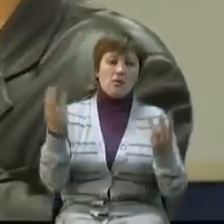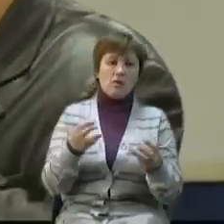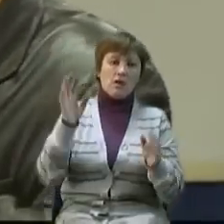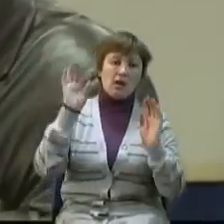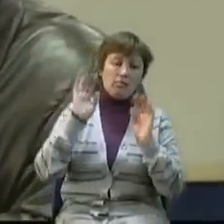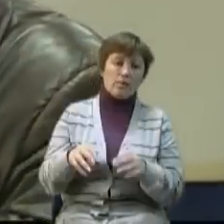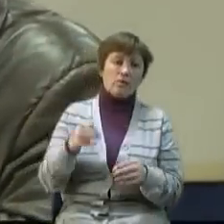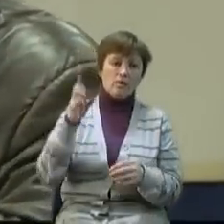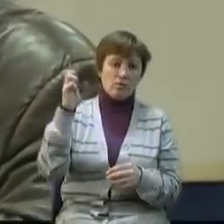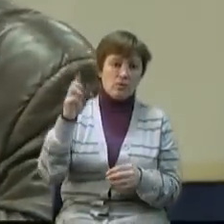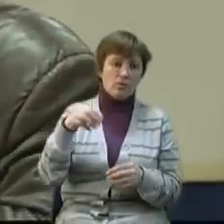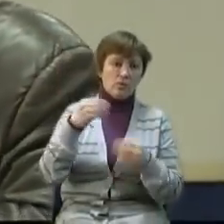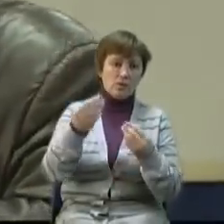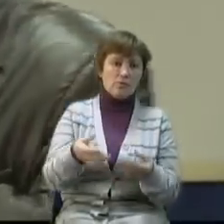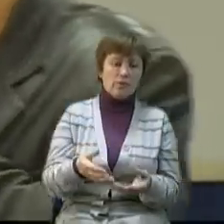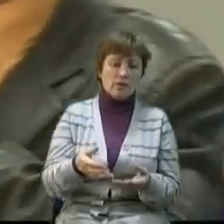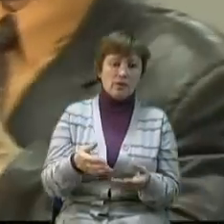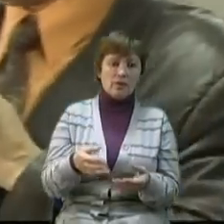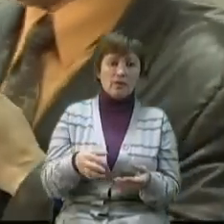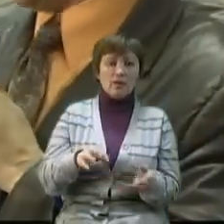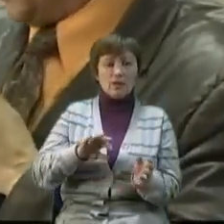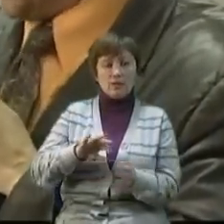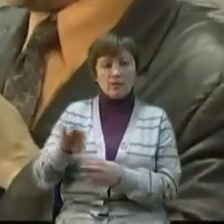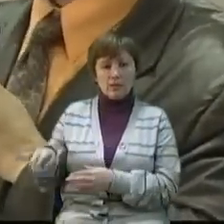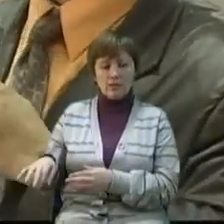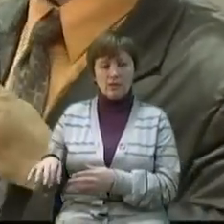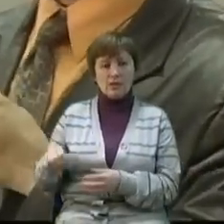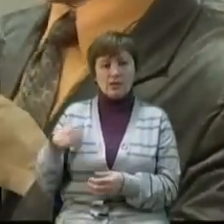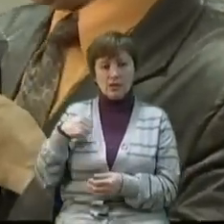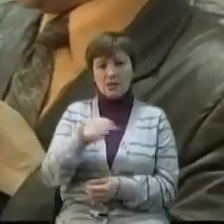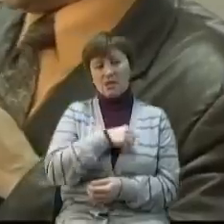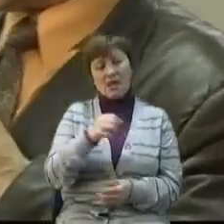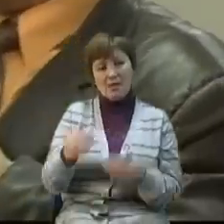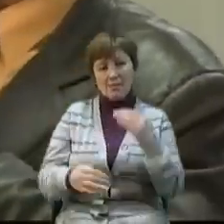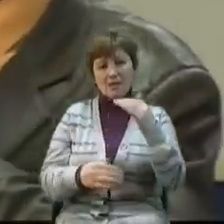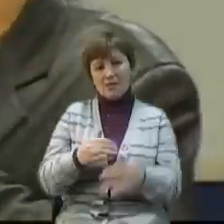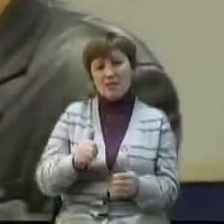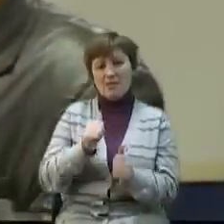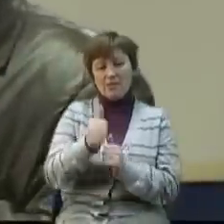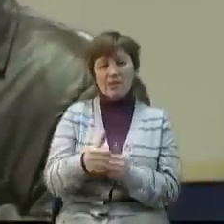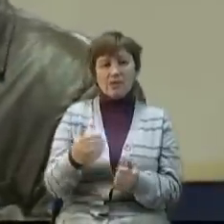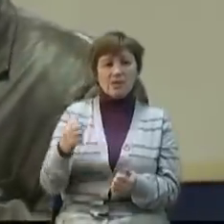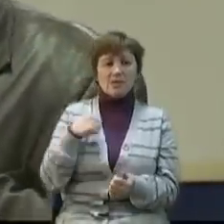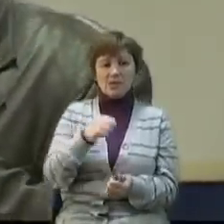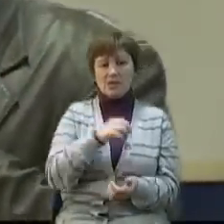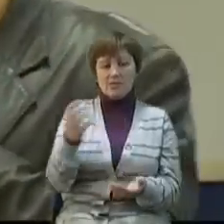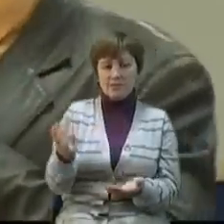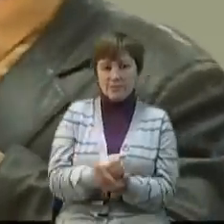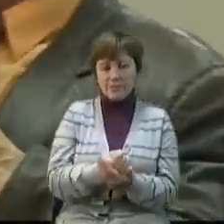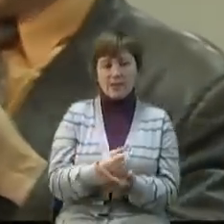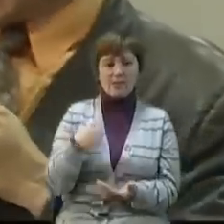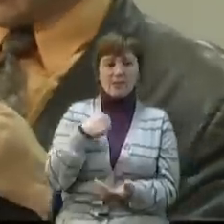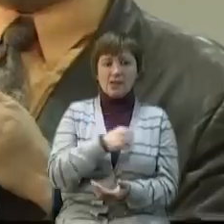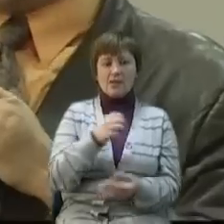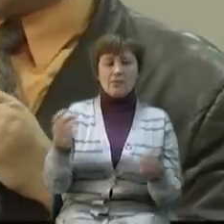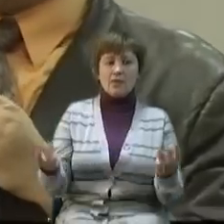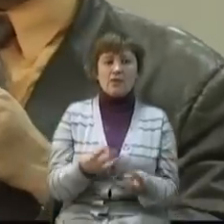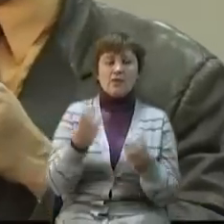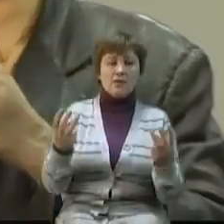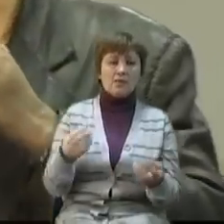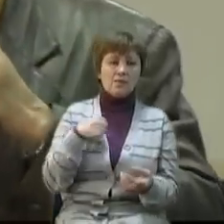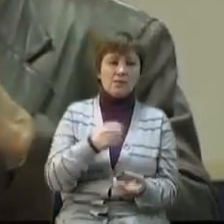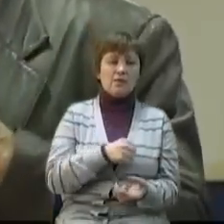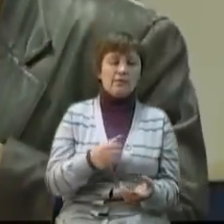потом Бог тебя там трохи отставляет, теперь иди сам приобретай, вот сам гори, сам и